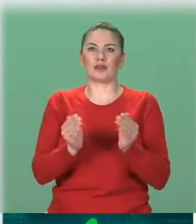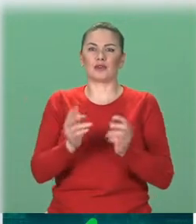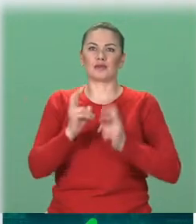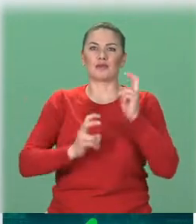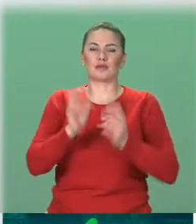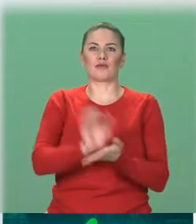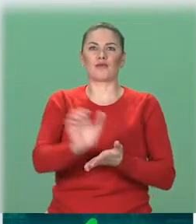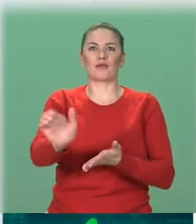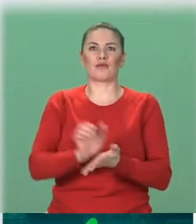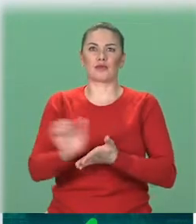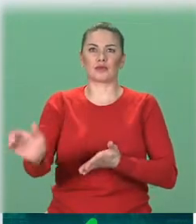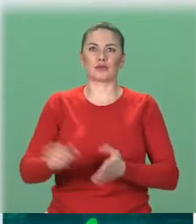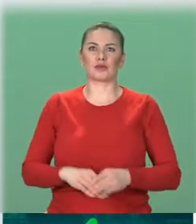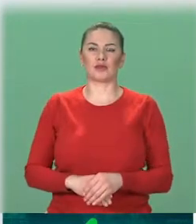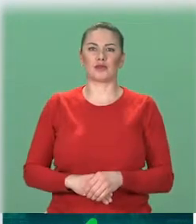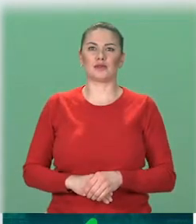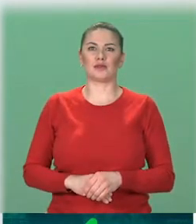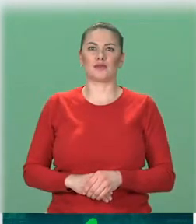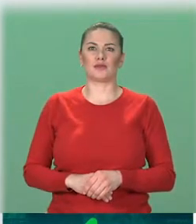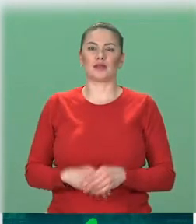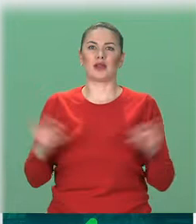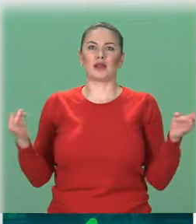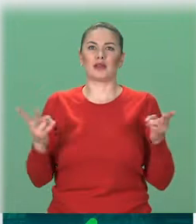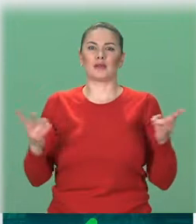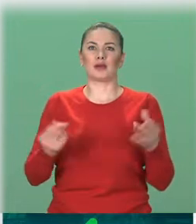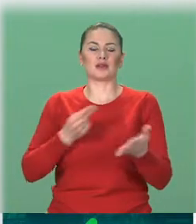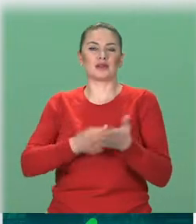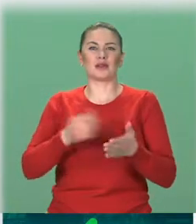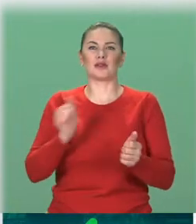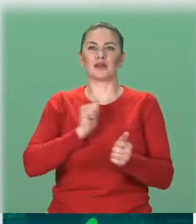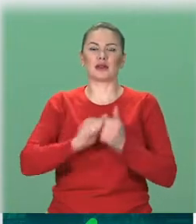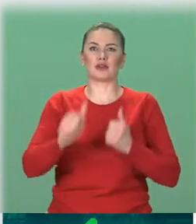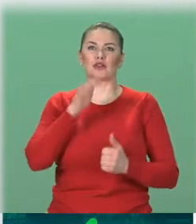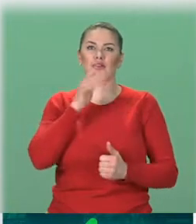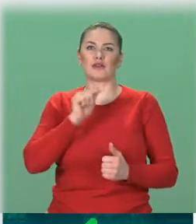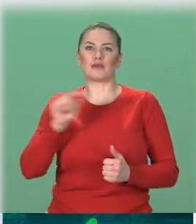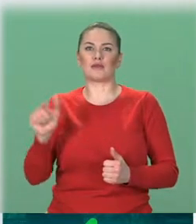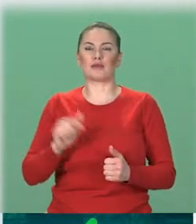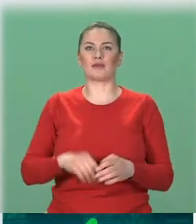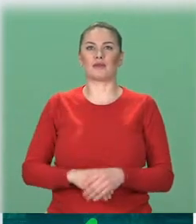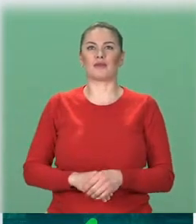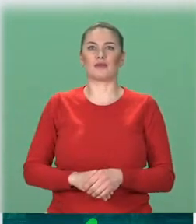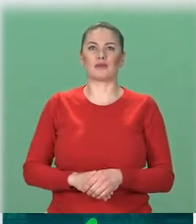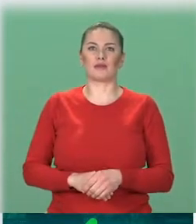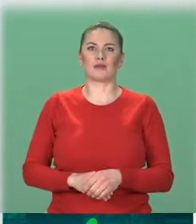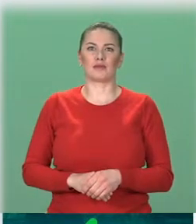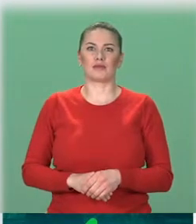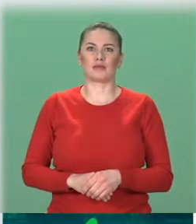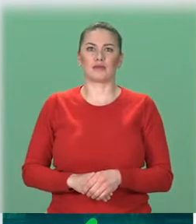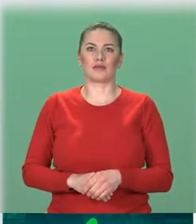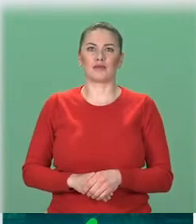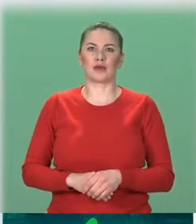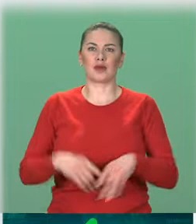ежедневно. Это потери, связанные с перемещением, с передвижением, с хранением и так далее. Тем самым